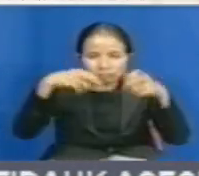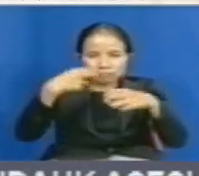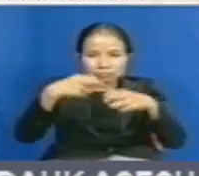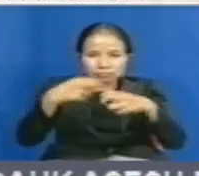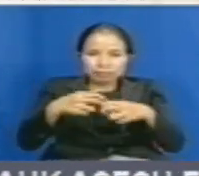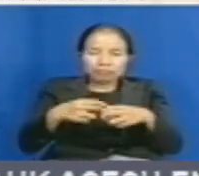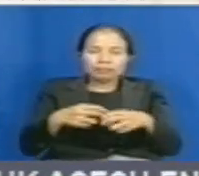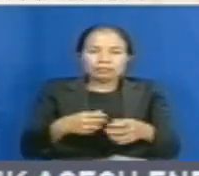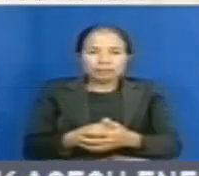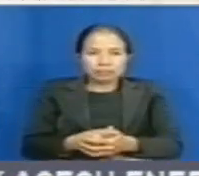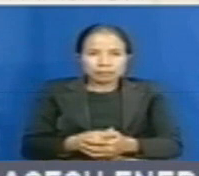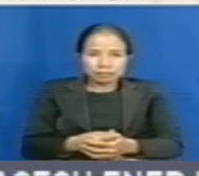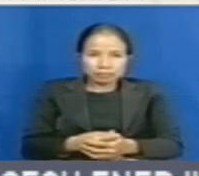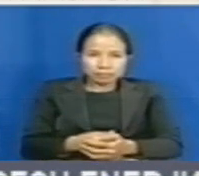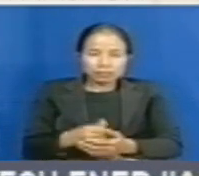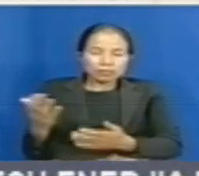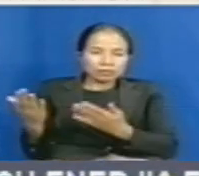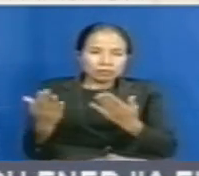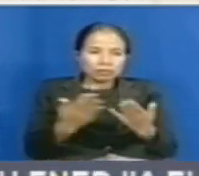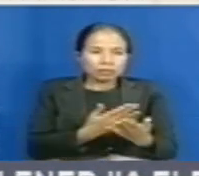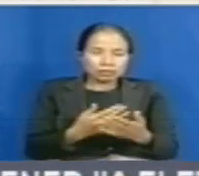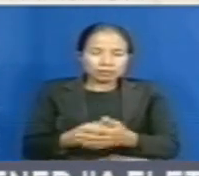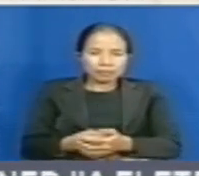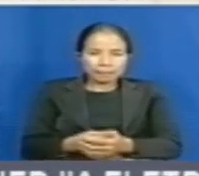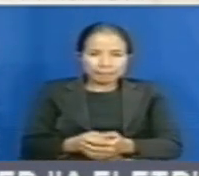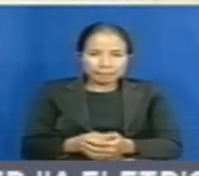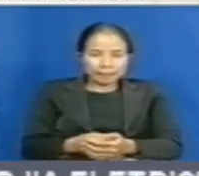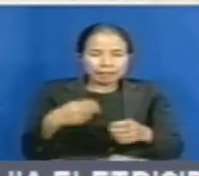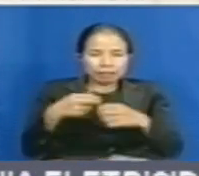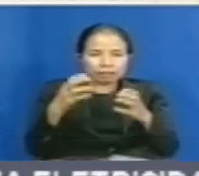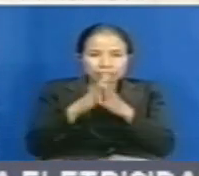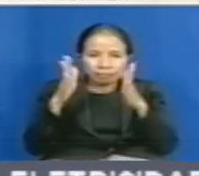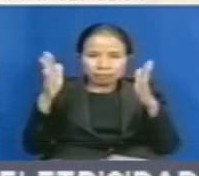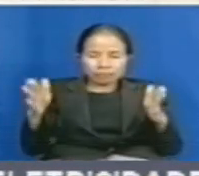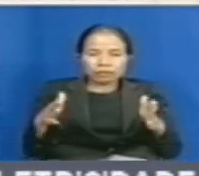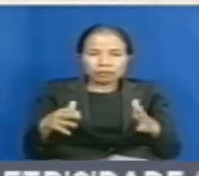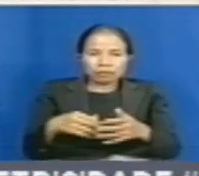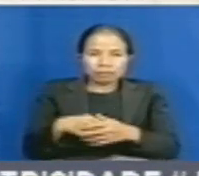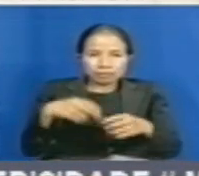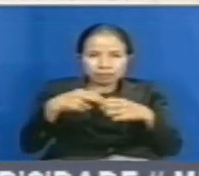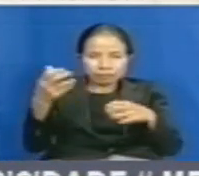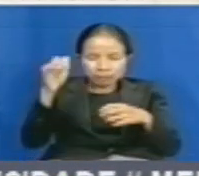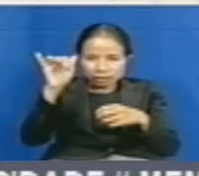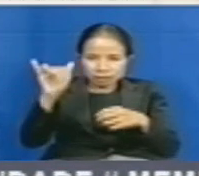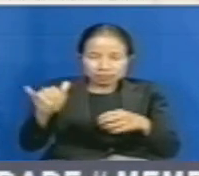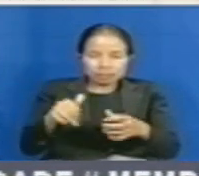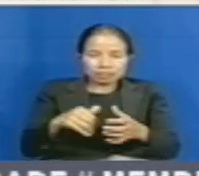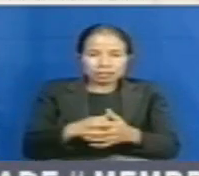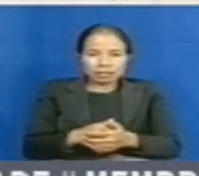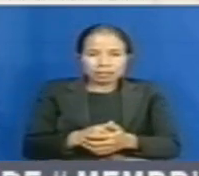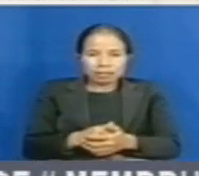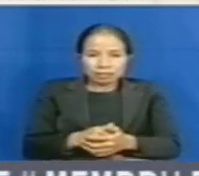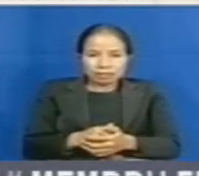ni nia let. Lori mos konfuzaun bo tida ba sientifiku sira.